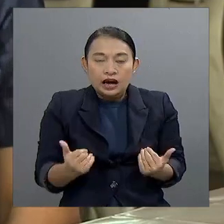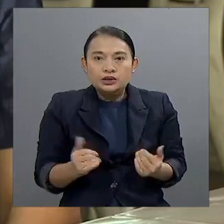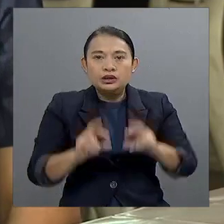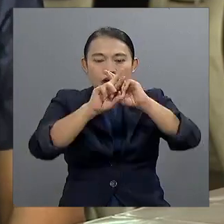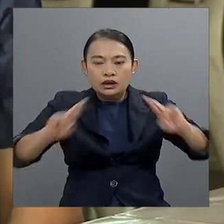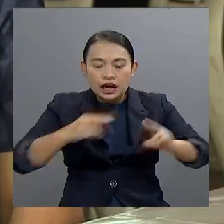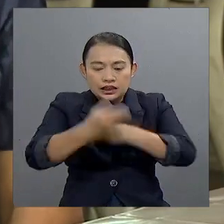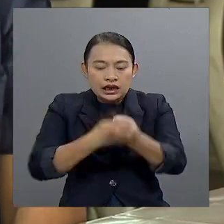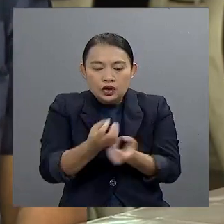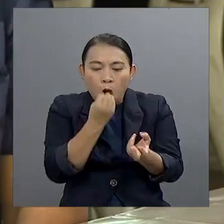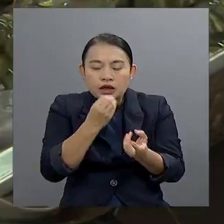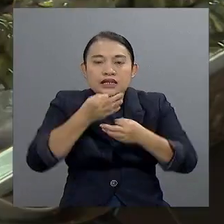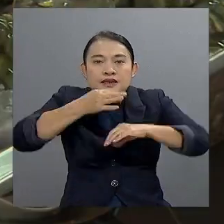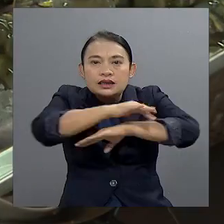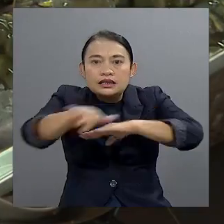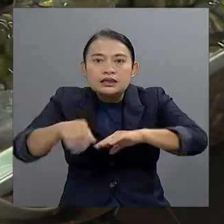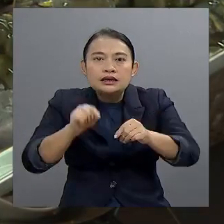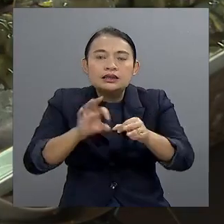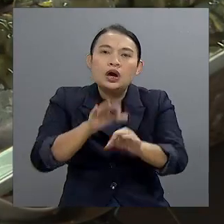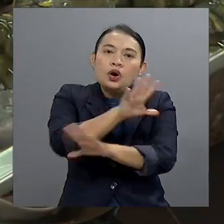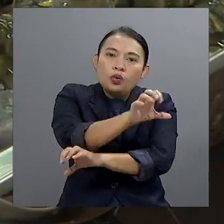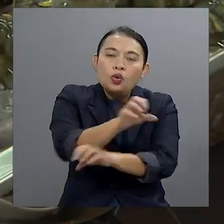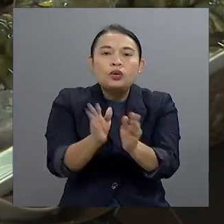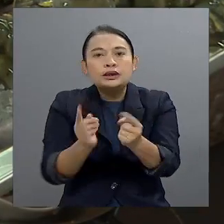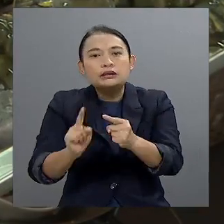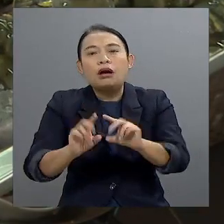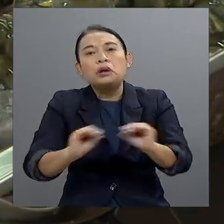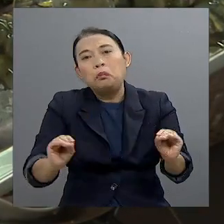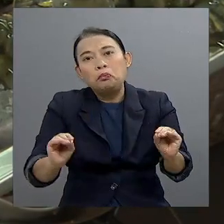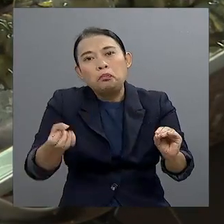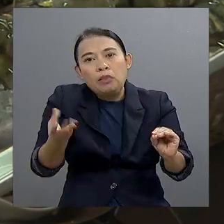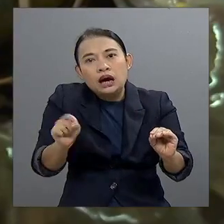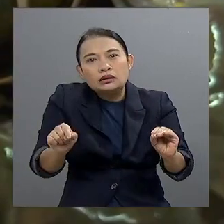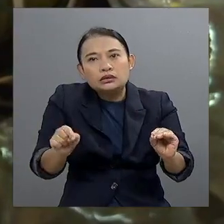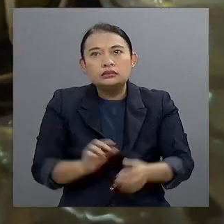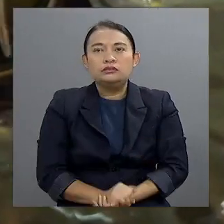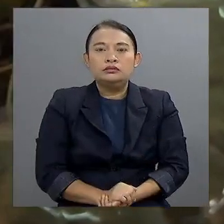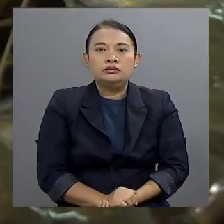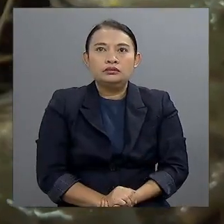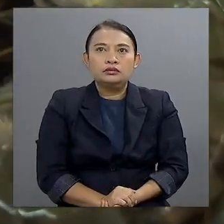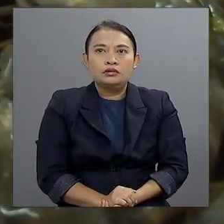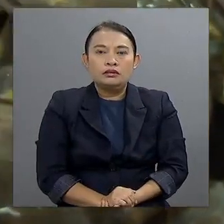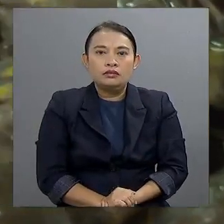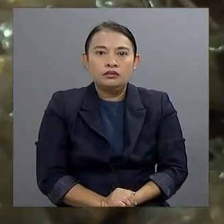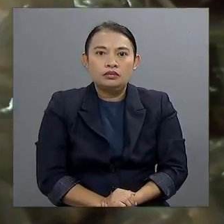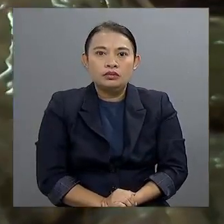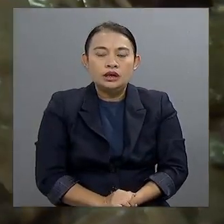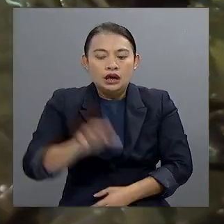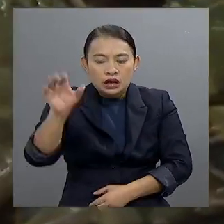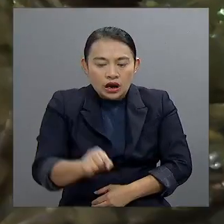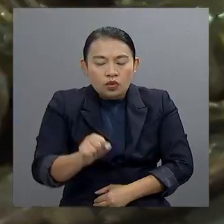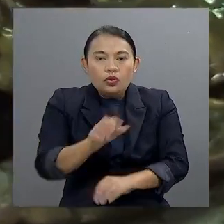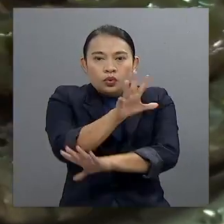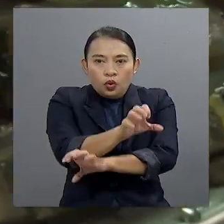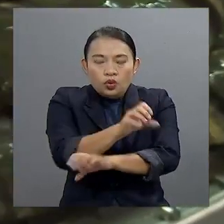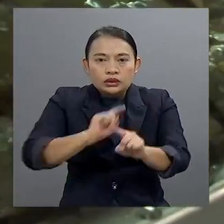งียบกว่าร้านทั่วๆไปอะครับ การเปลี่ยนแหล่งที่มาของวัตถุดิบอาหารทะเลโดยเฉพาะกุ้งเป็นอีกท